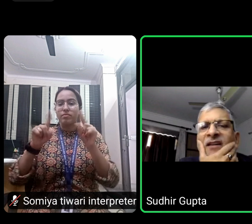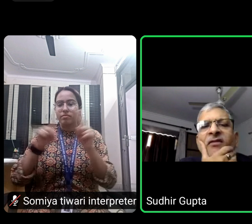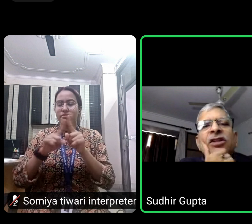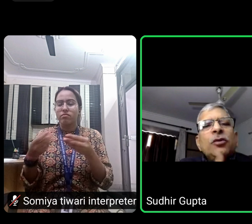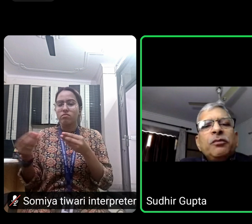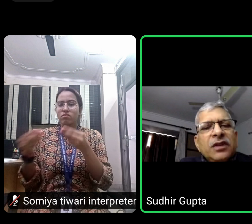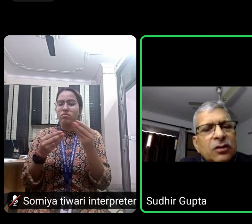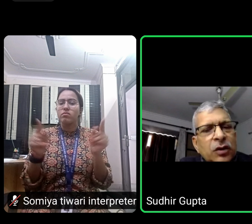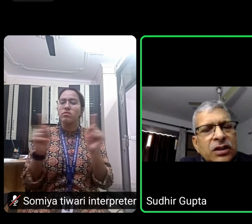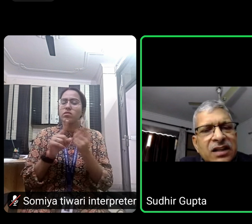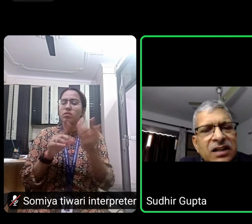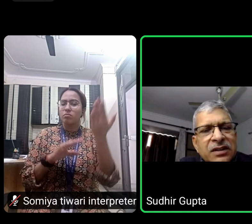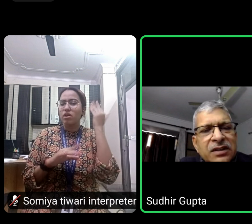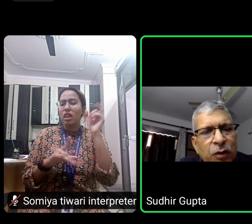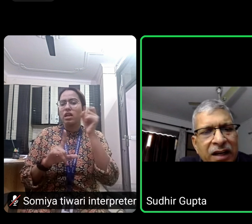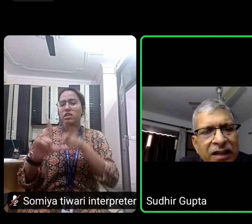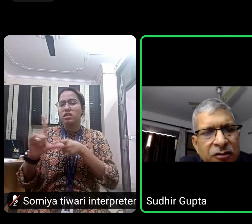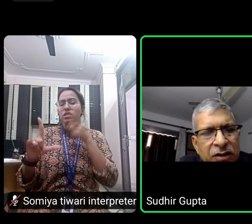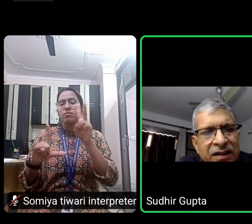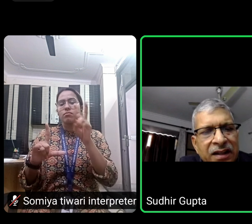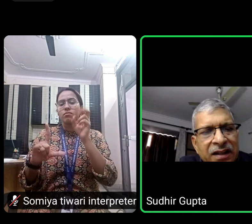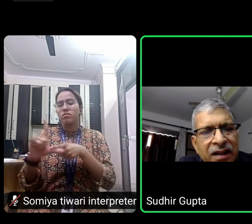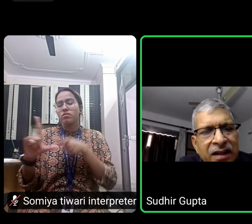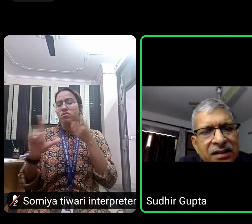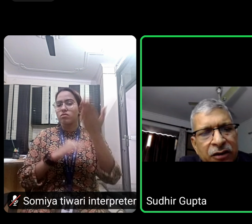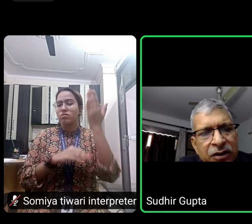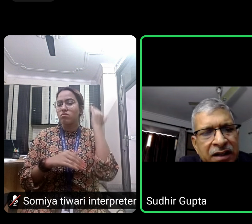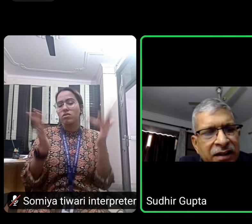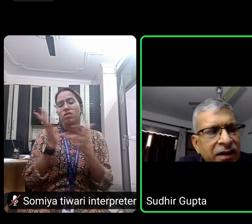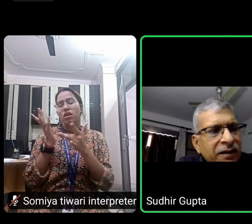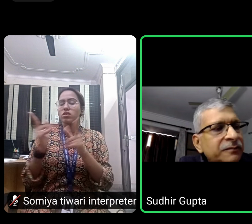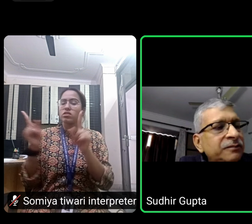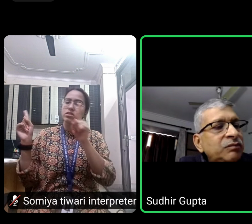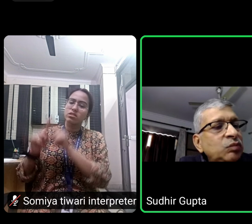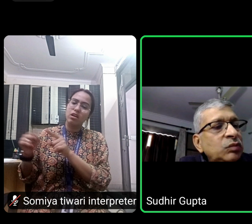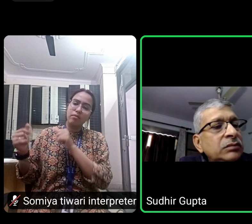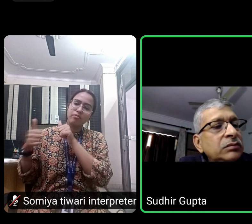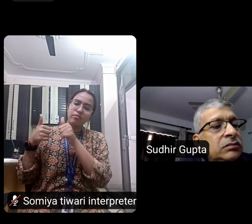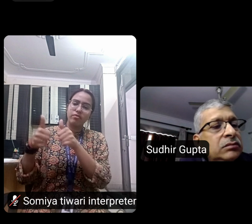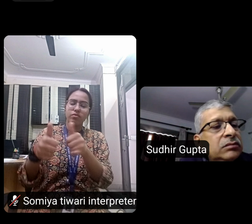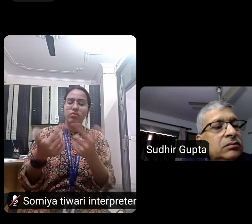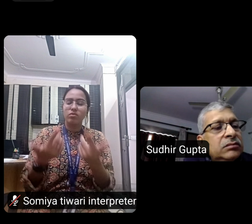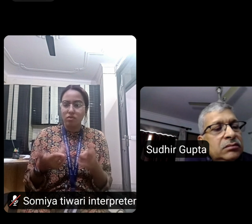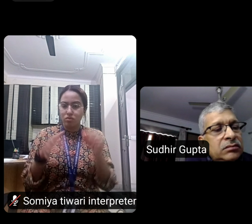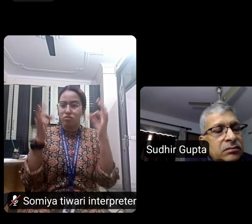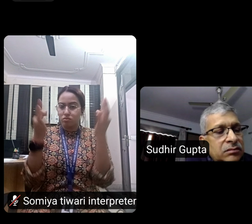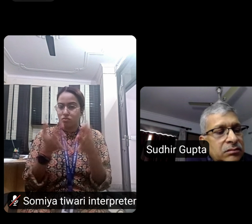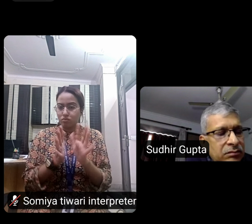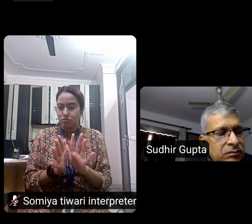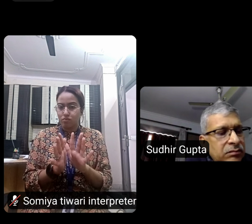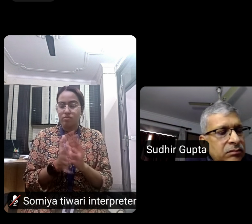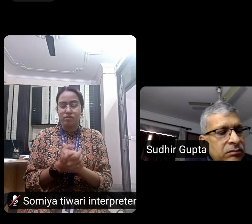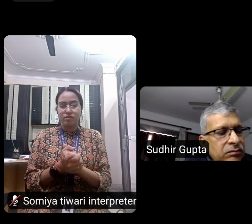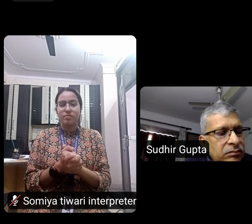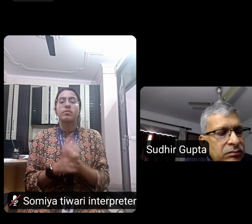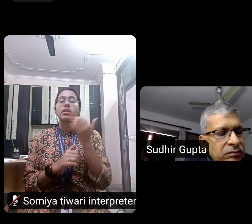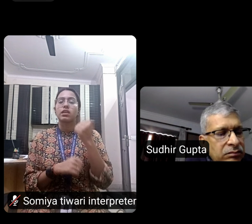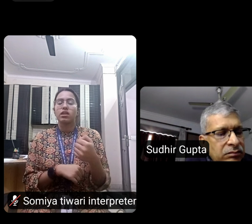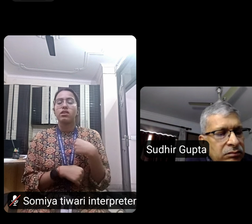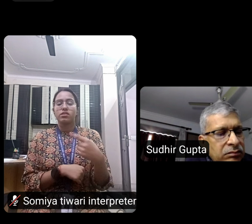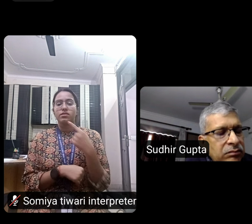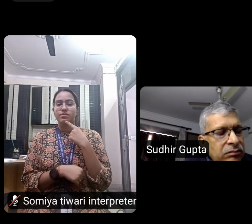है, या वही जो कोई 10 साल 20 साल पुरानी चीजें थी या टेक्निक्स थी वही चले जा रही हैं? नहीं, अभी जो है मैं